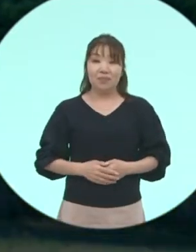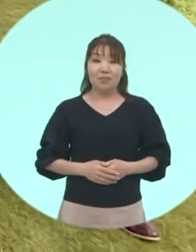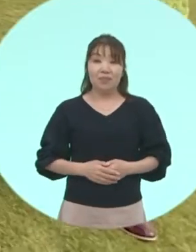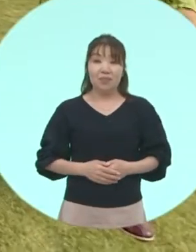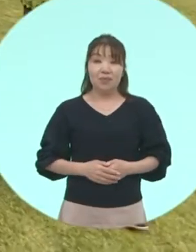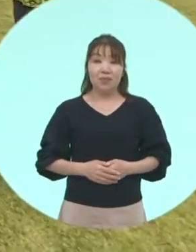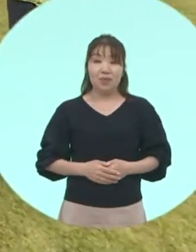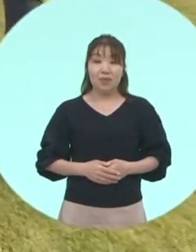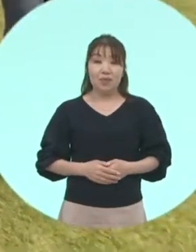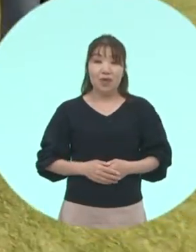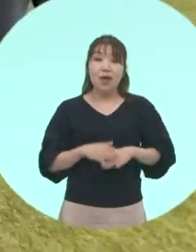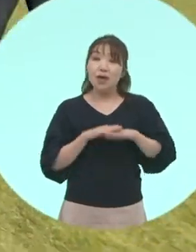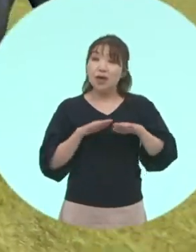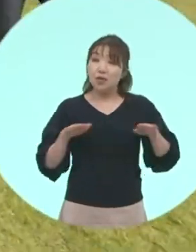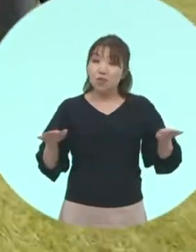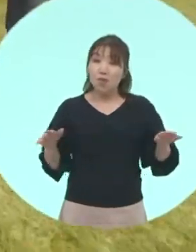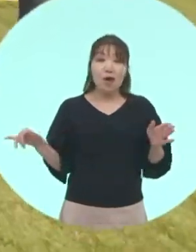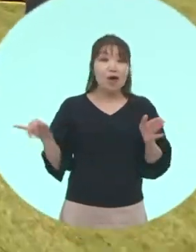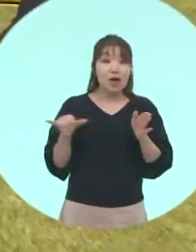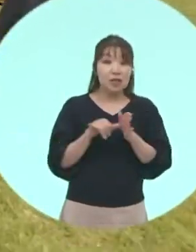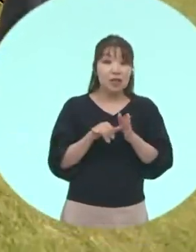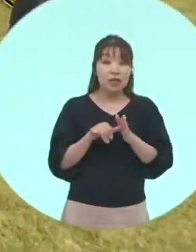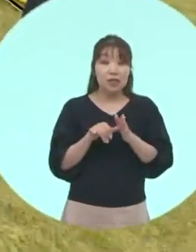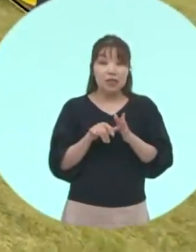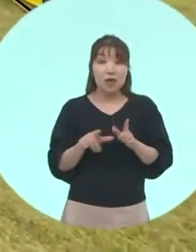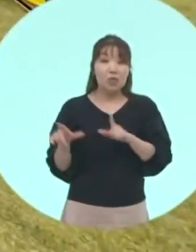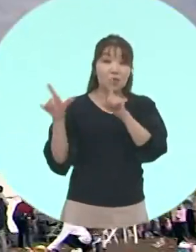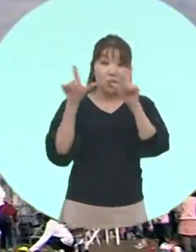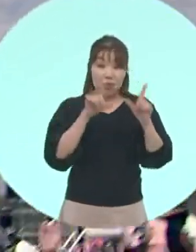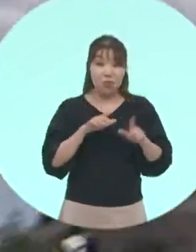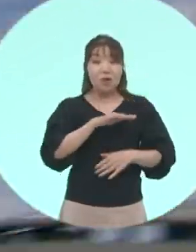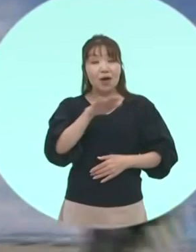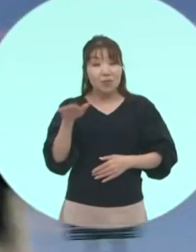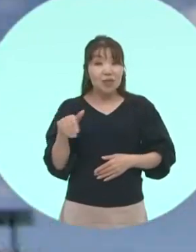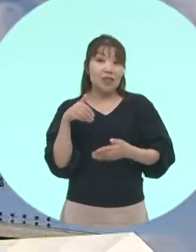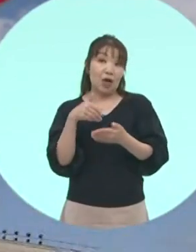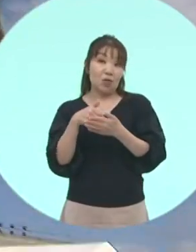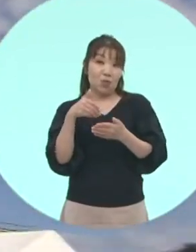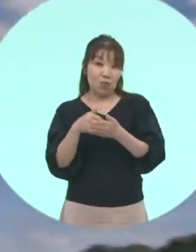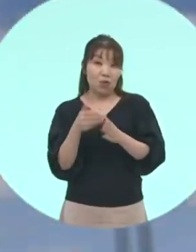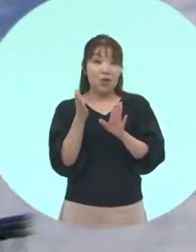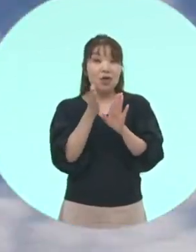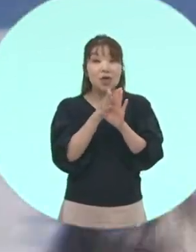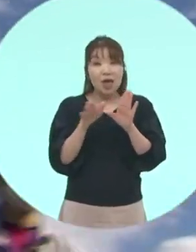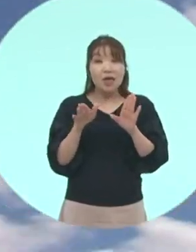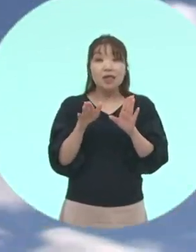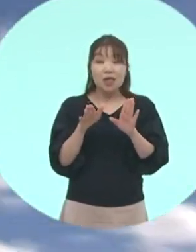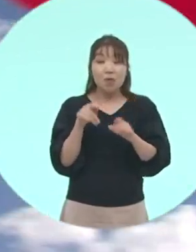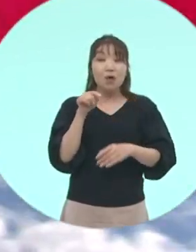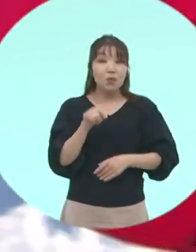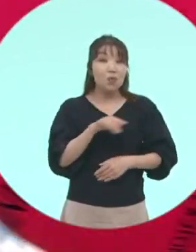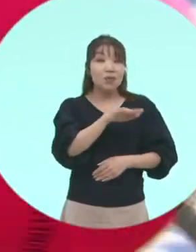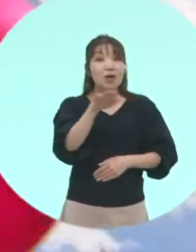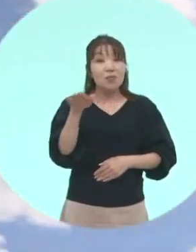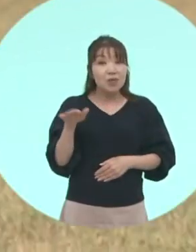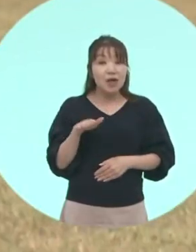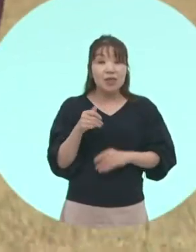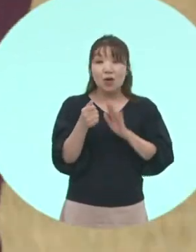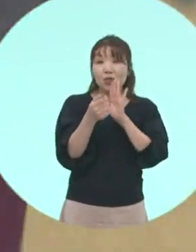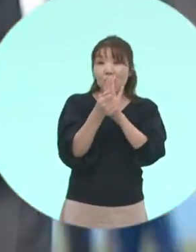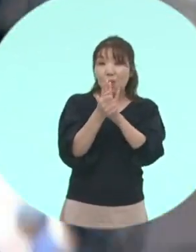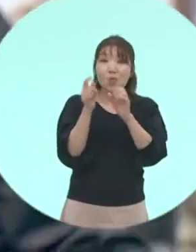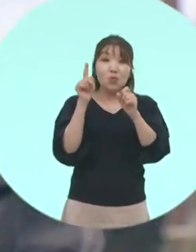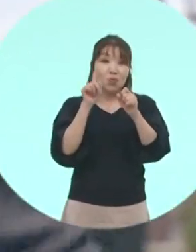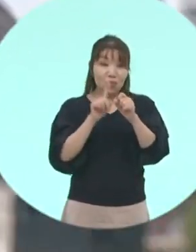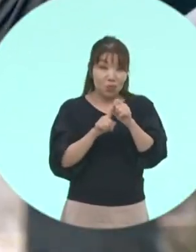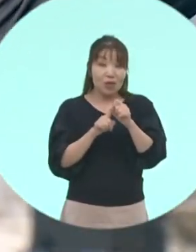健やかな人生を送ることは誰もが望むこと。岐阜県ではそんな皆さんをサポートする